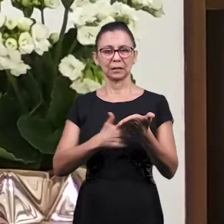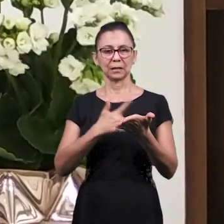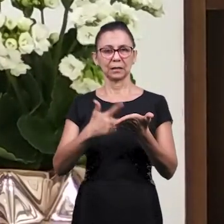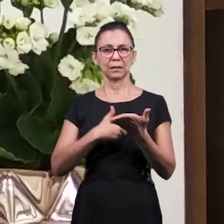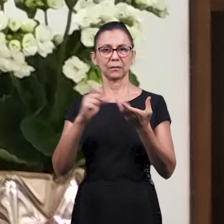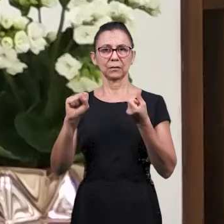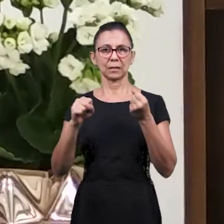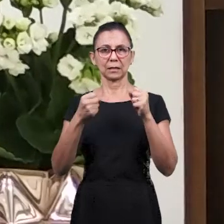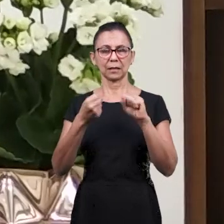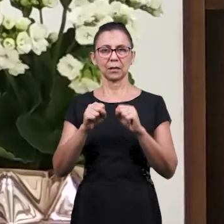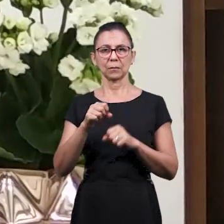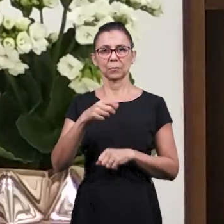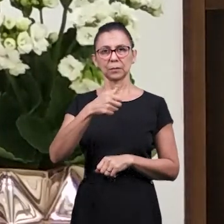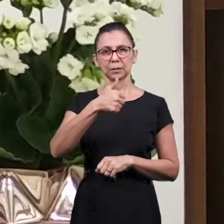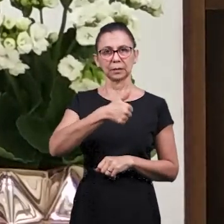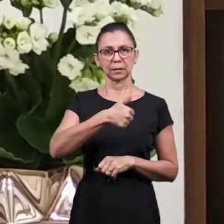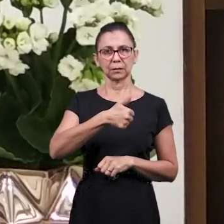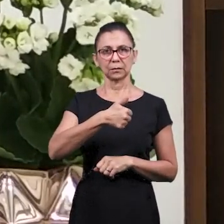Псалом,